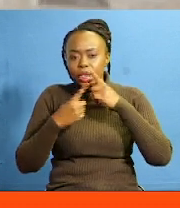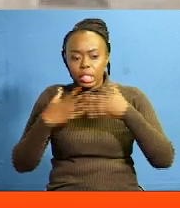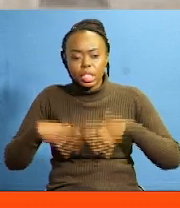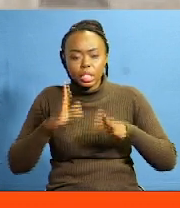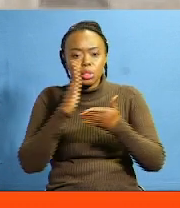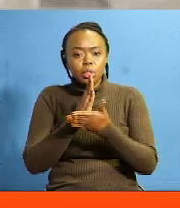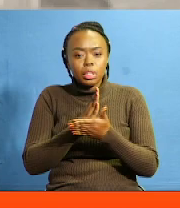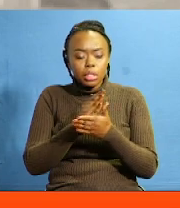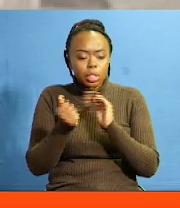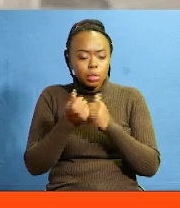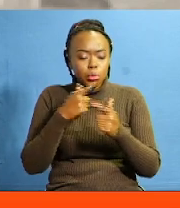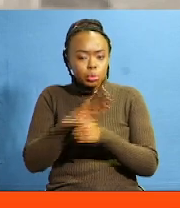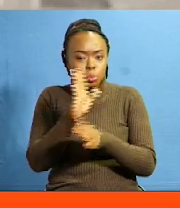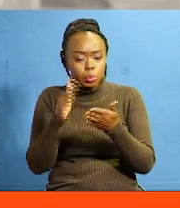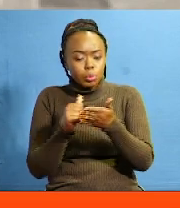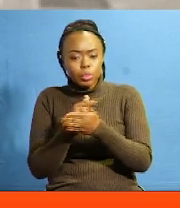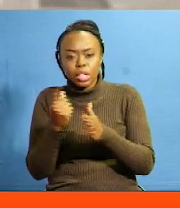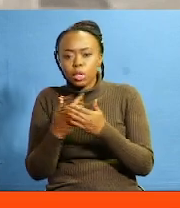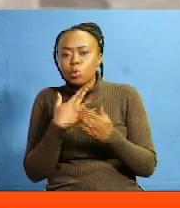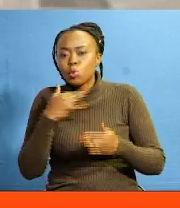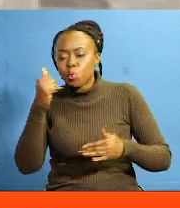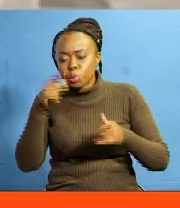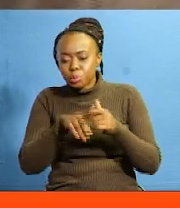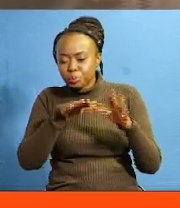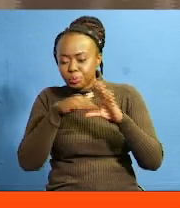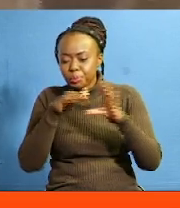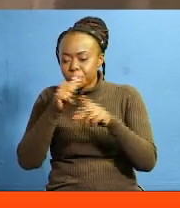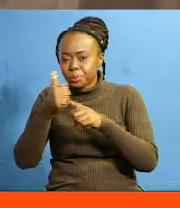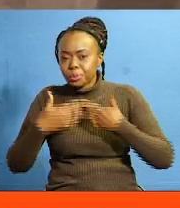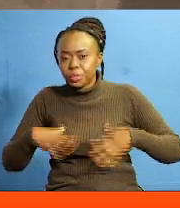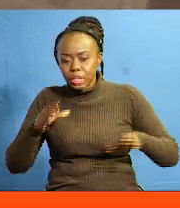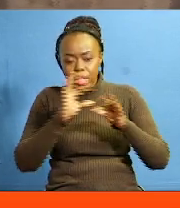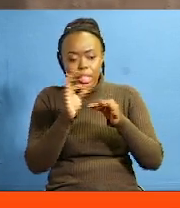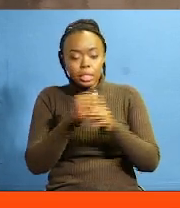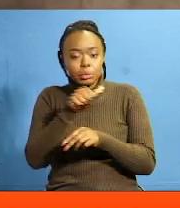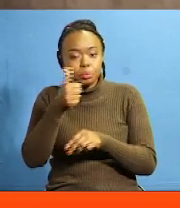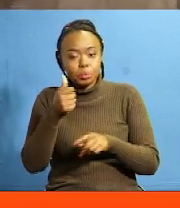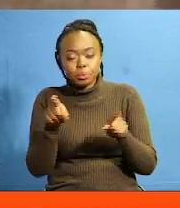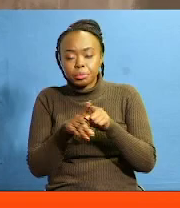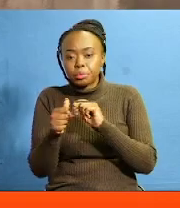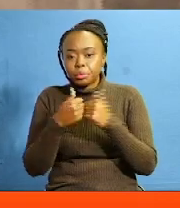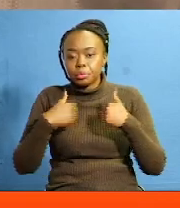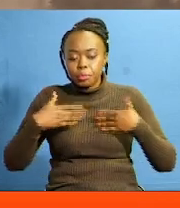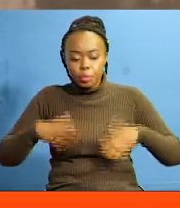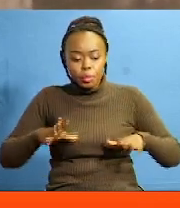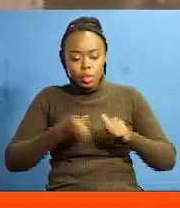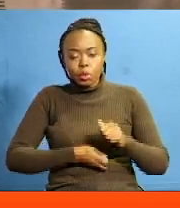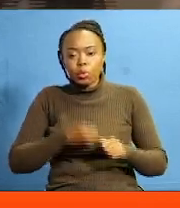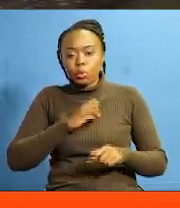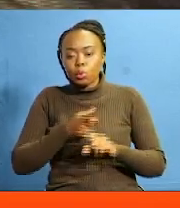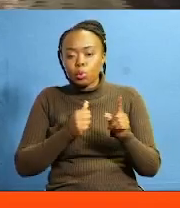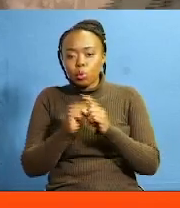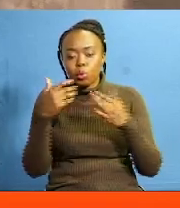ndio una watu, unataka kufukuza watu wengine ili uregister watu wengine. Wakazi wa Olmoran, eneo